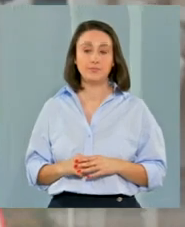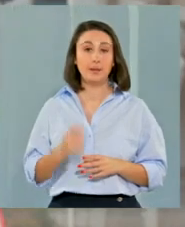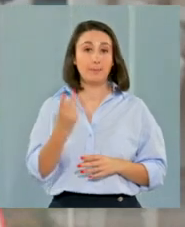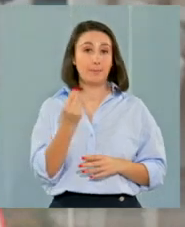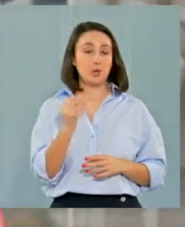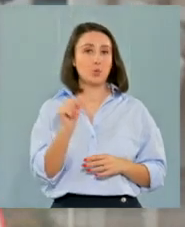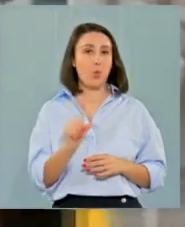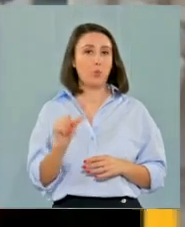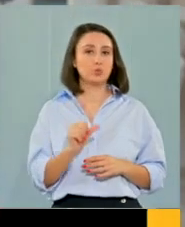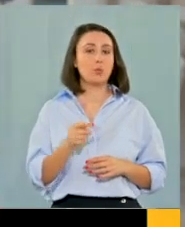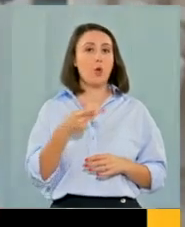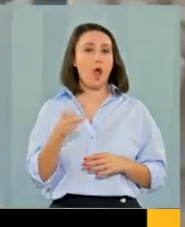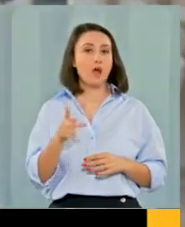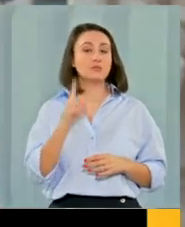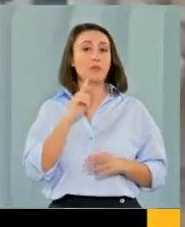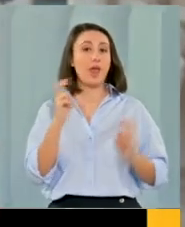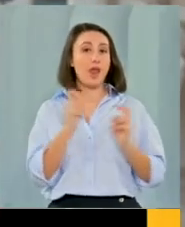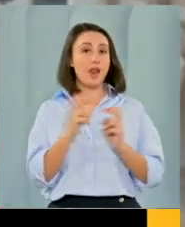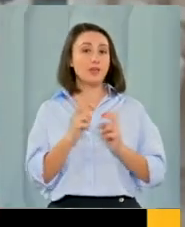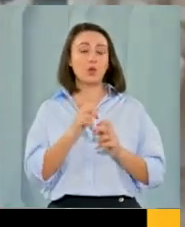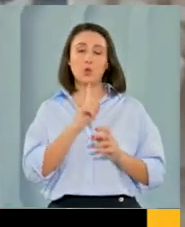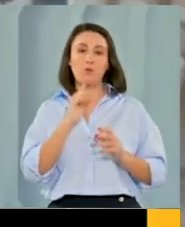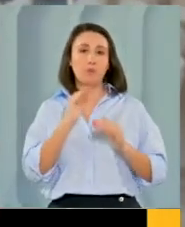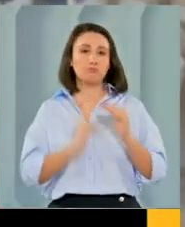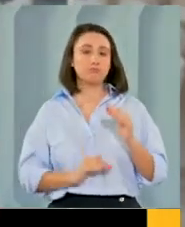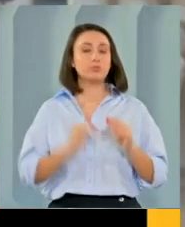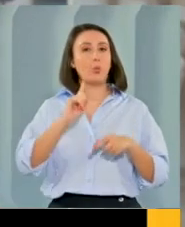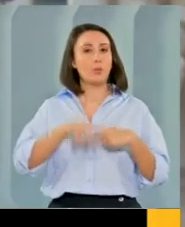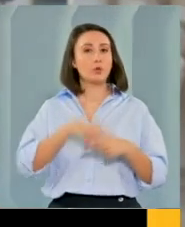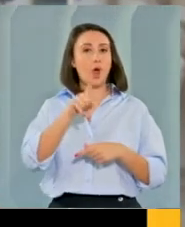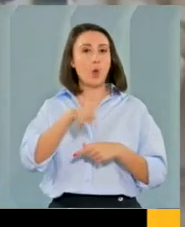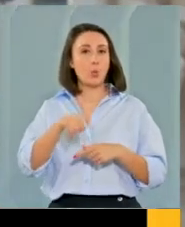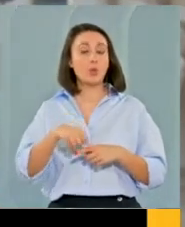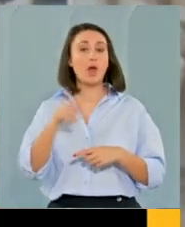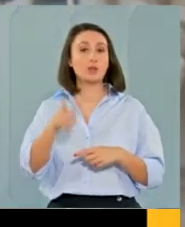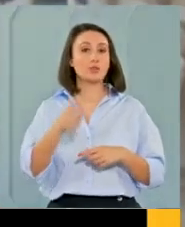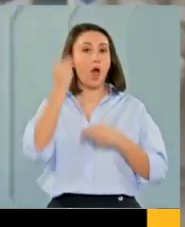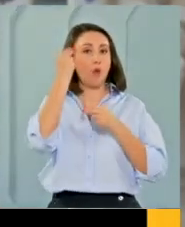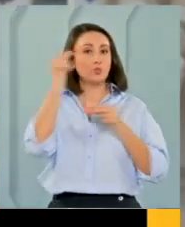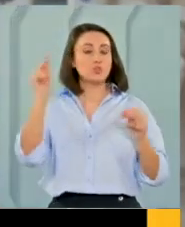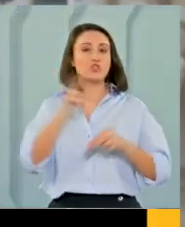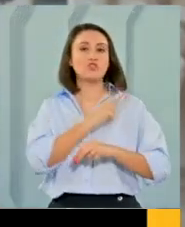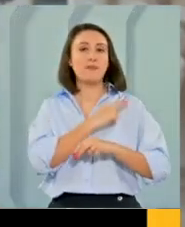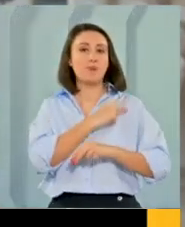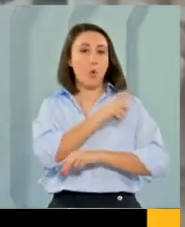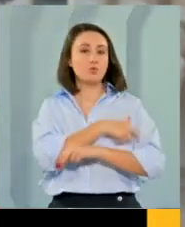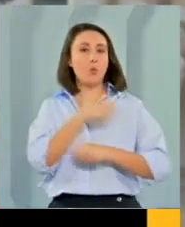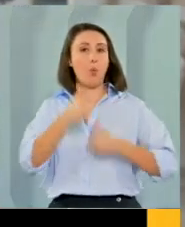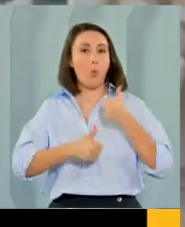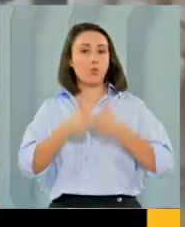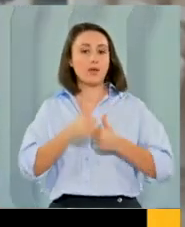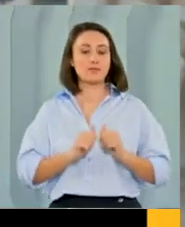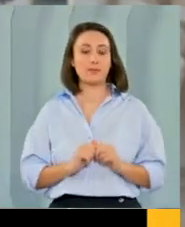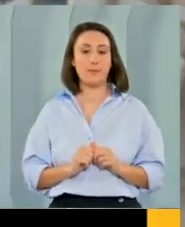Prețurile la combustibil, gaze și electricitate nu vor coborî în următoarele luni. Acesta este anunțul șefului Consiliului Concurenței